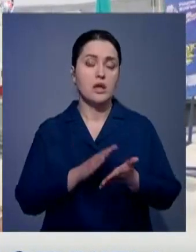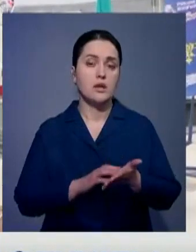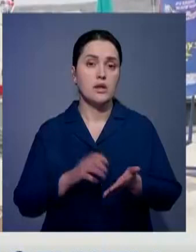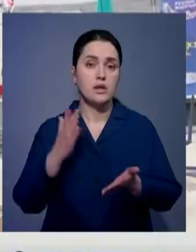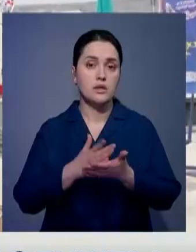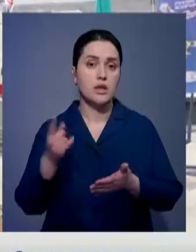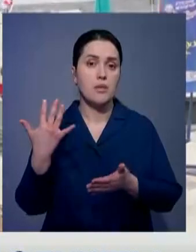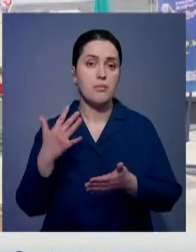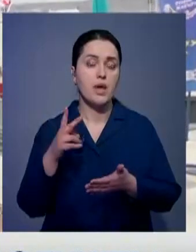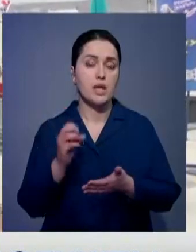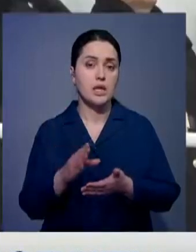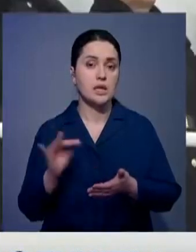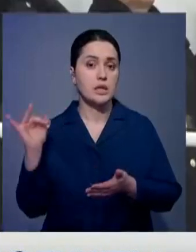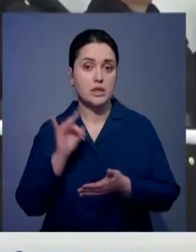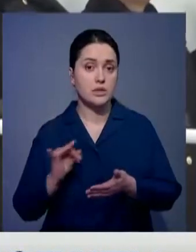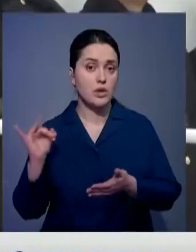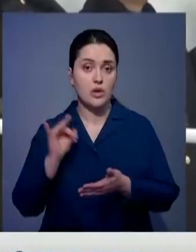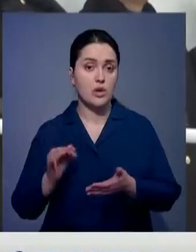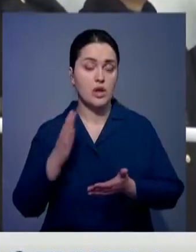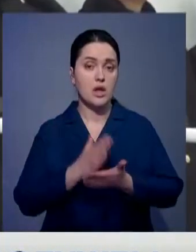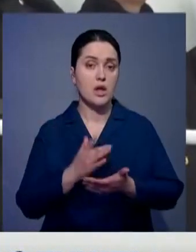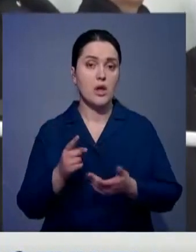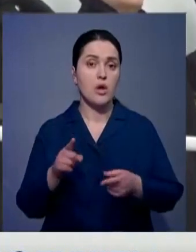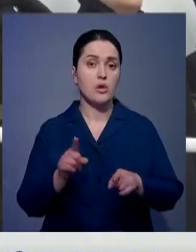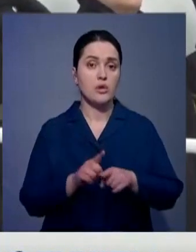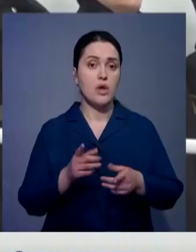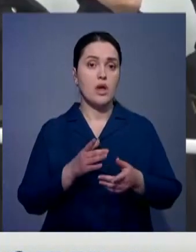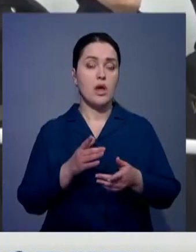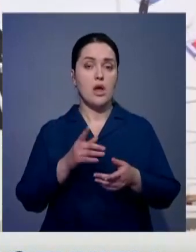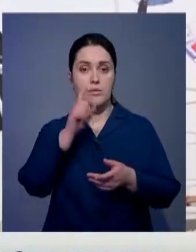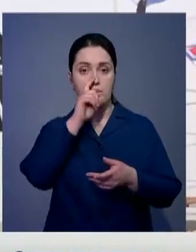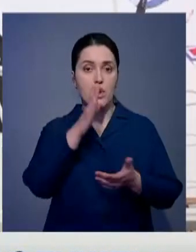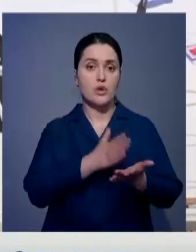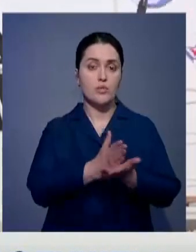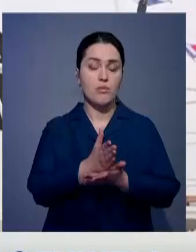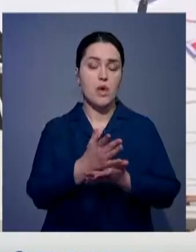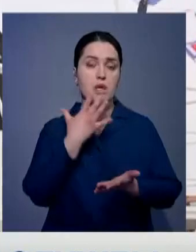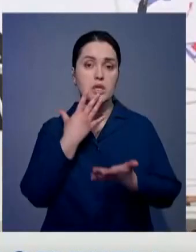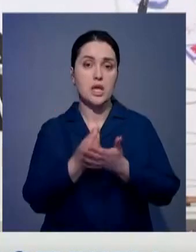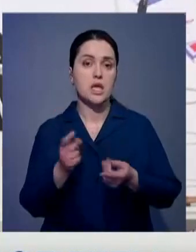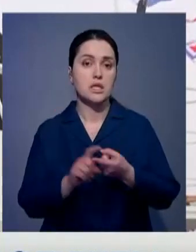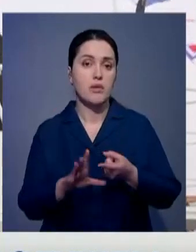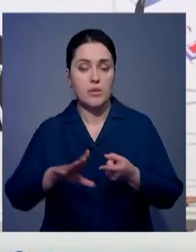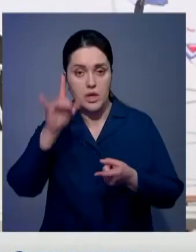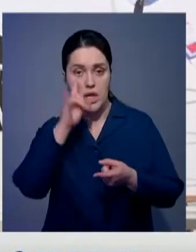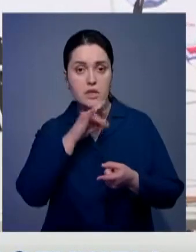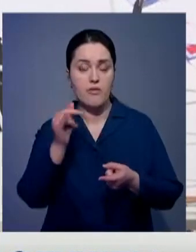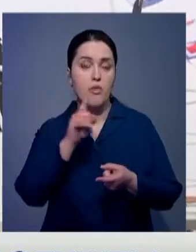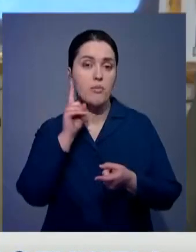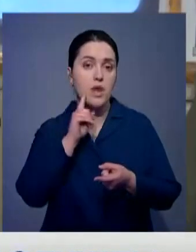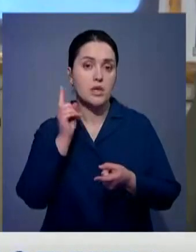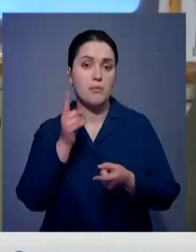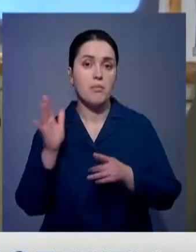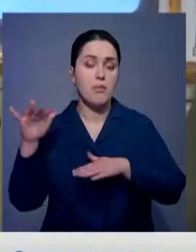иностранных государств. Уже на тот момент они и жили свое, но послужили хорошую службу независимому Казахстану и его молодым морским офицерам.